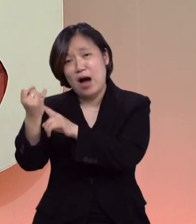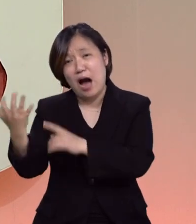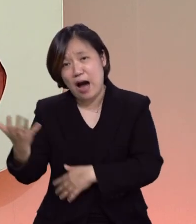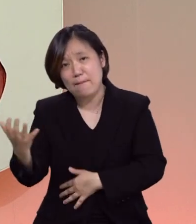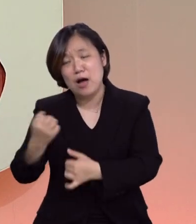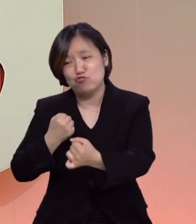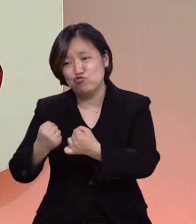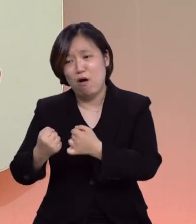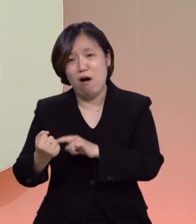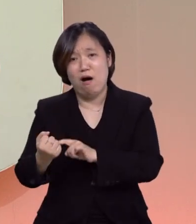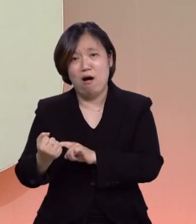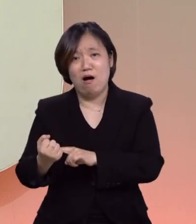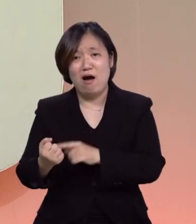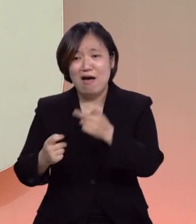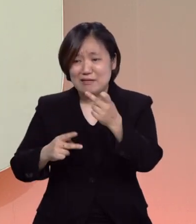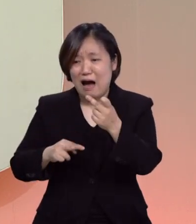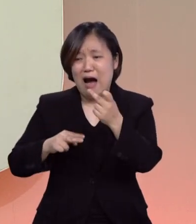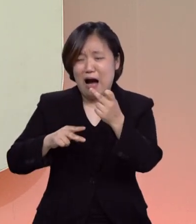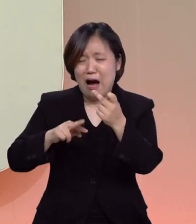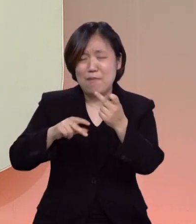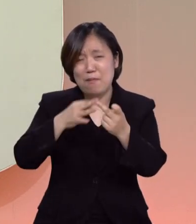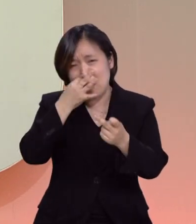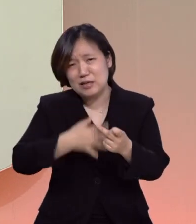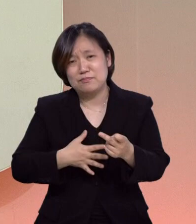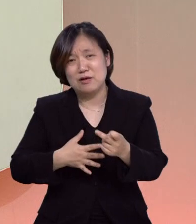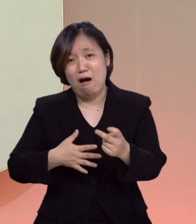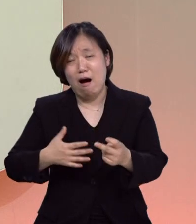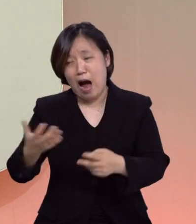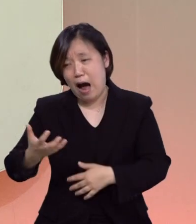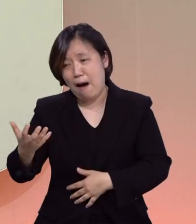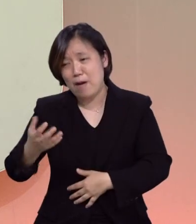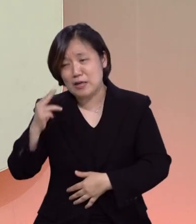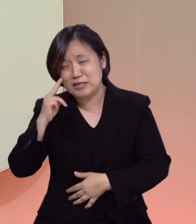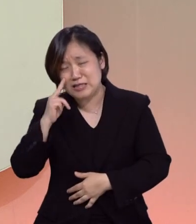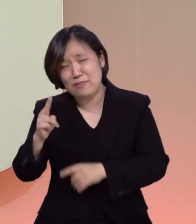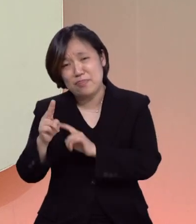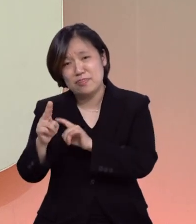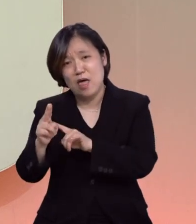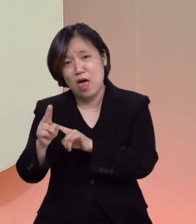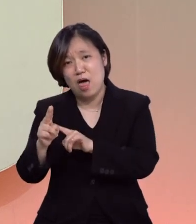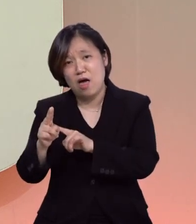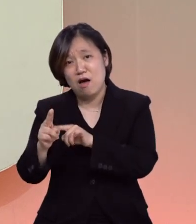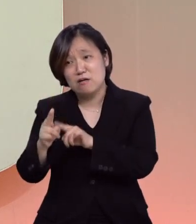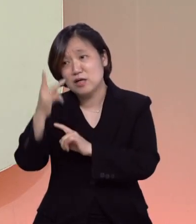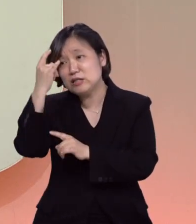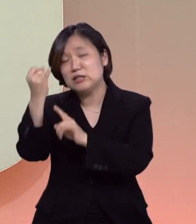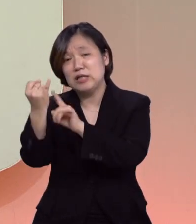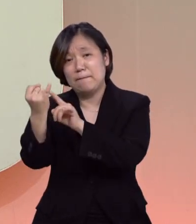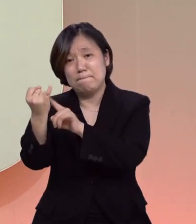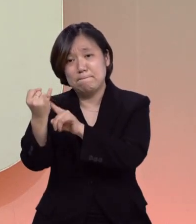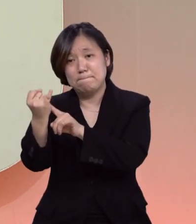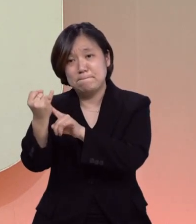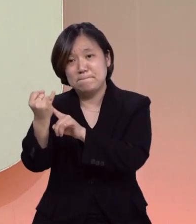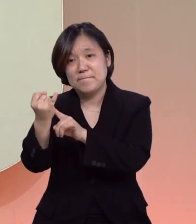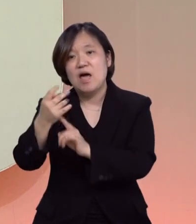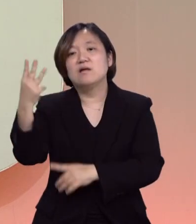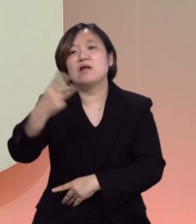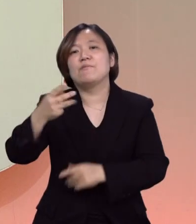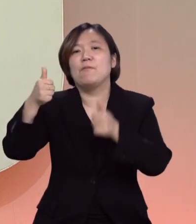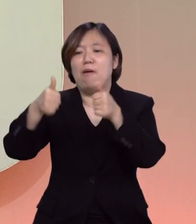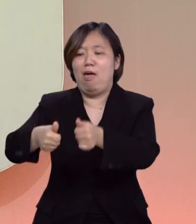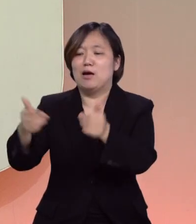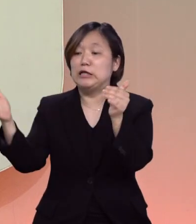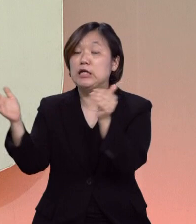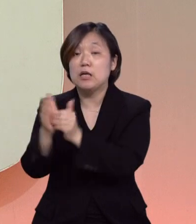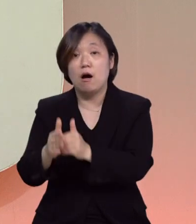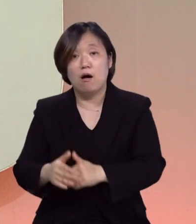산길도 제대로 못 올라가도 몸으로 그날 삼천배를 하신 거예요 내 몸뚱아리에 내가 속고 있었구나